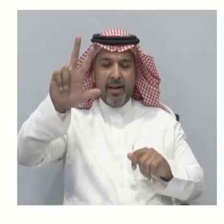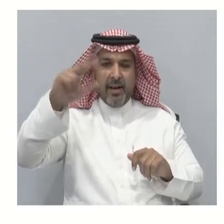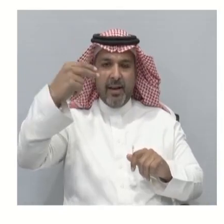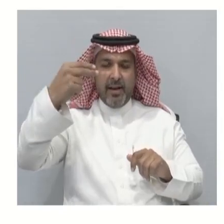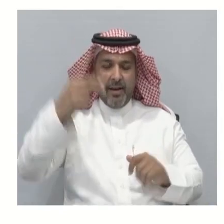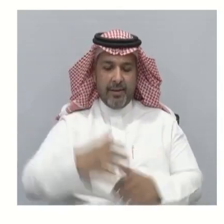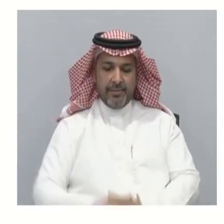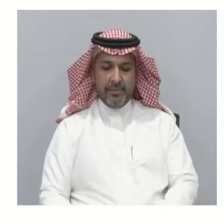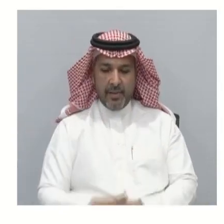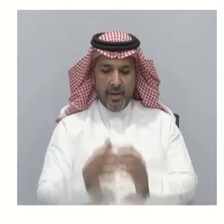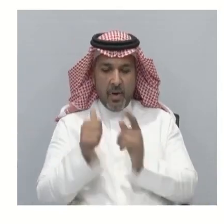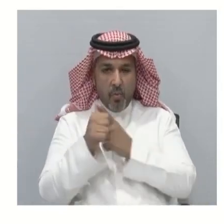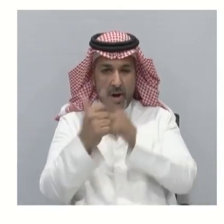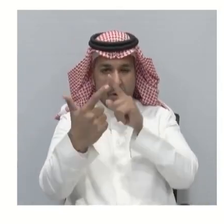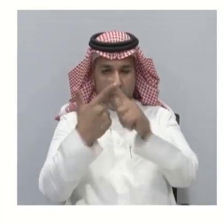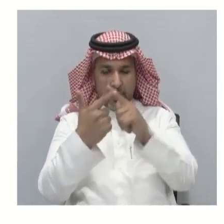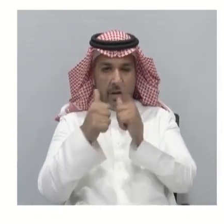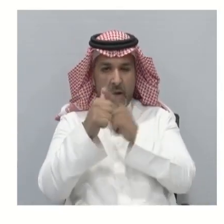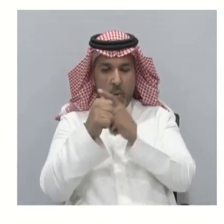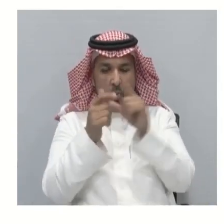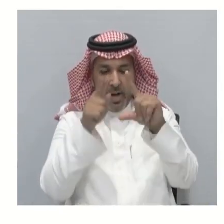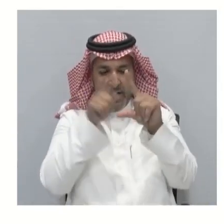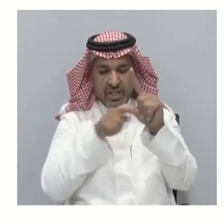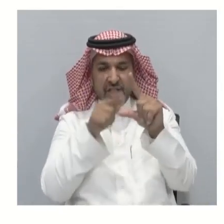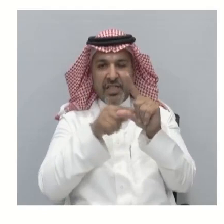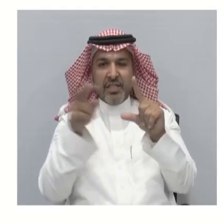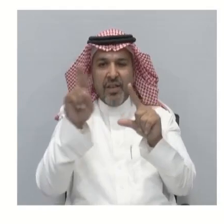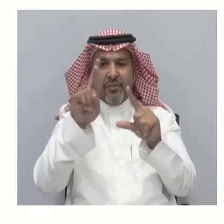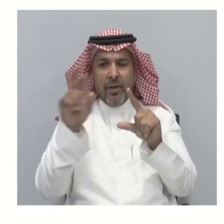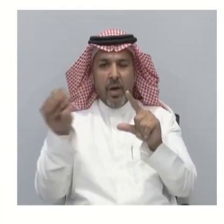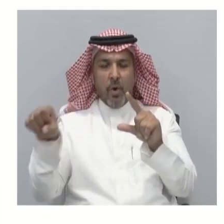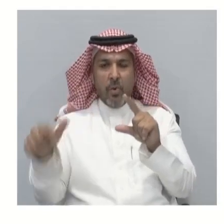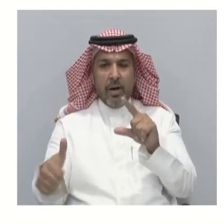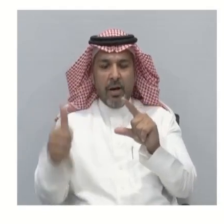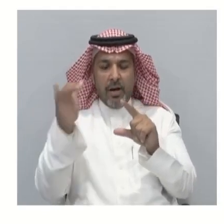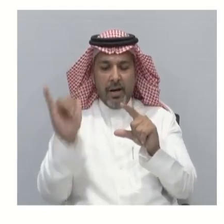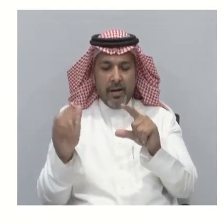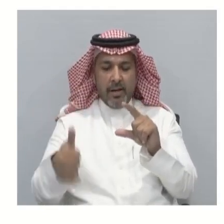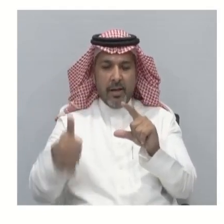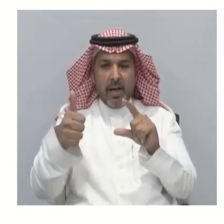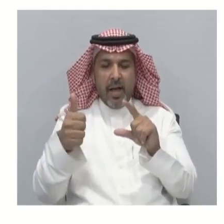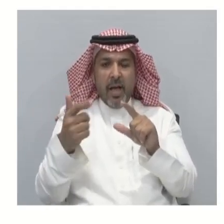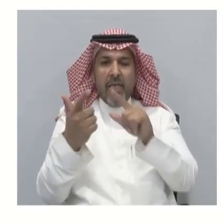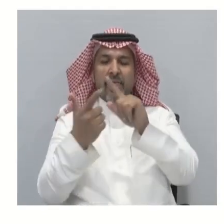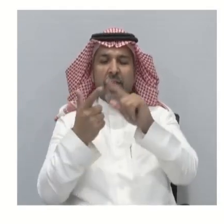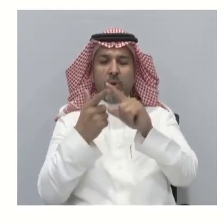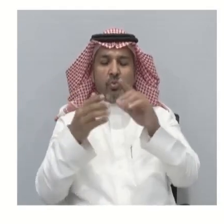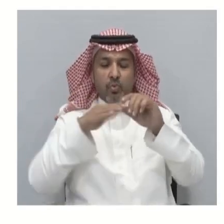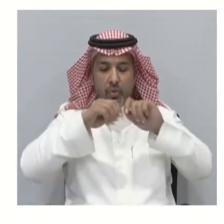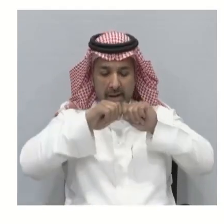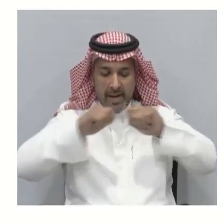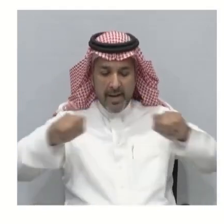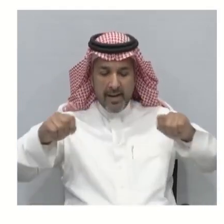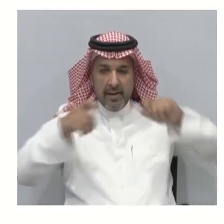ايش الاضلاع يعني في عندي مطلوبين ممتاز اذا في عندي مجاهيل في الزوايا انا ما اقدر